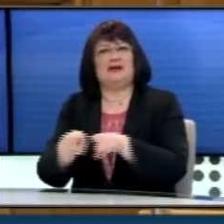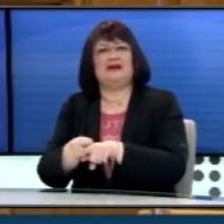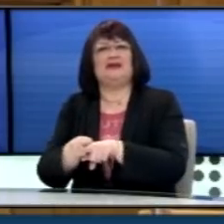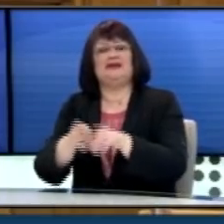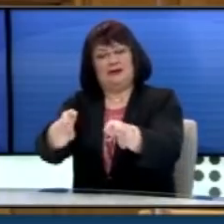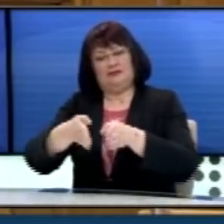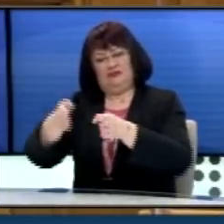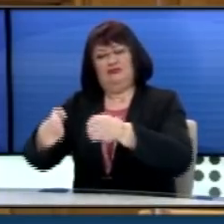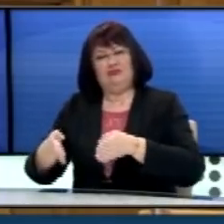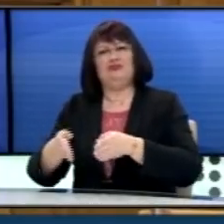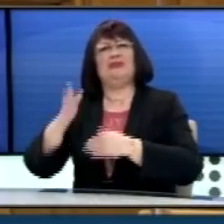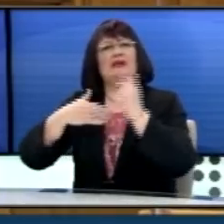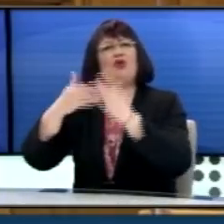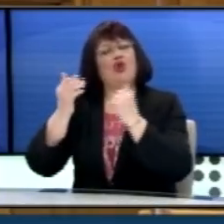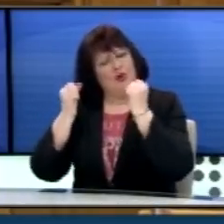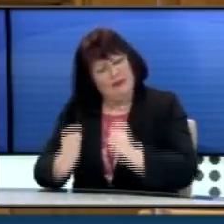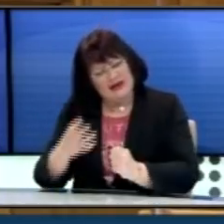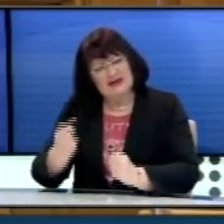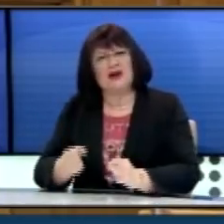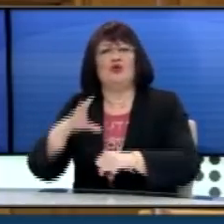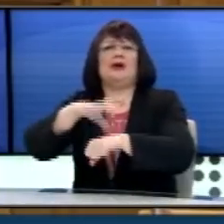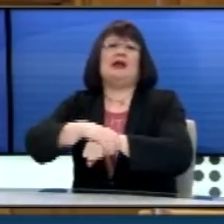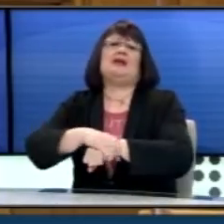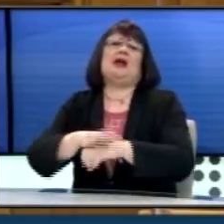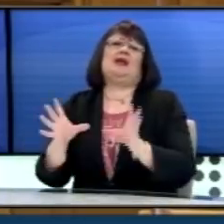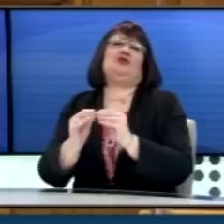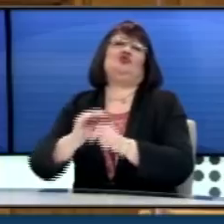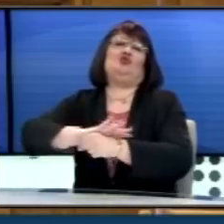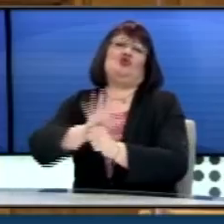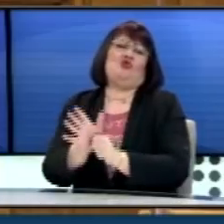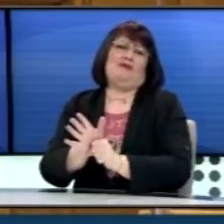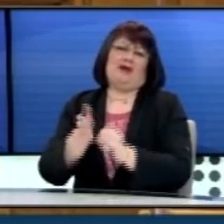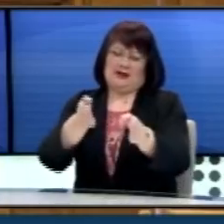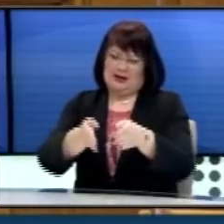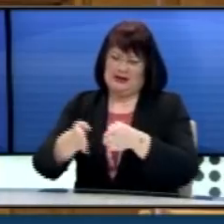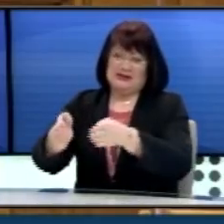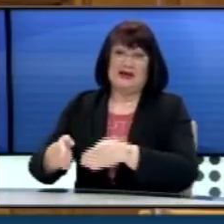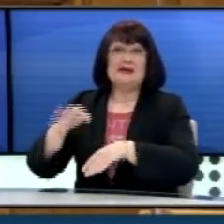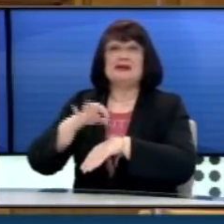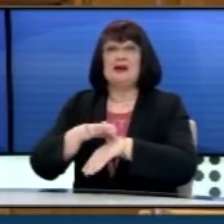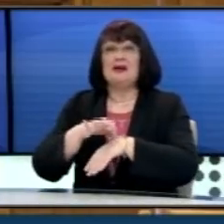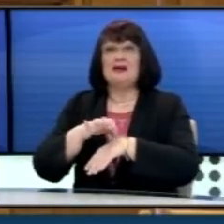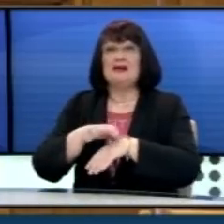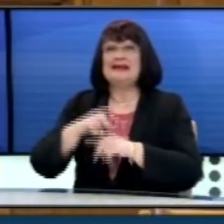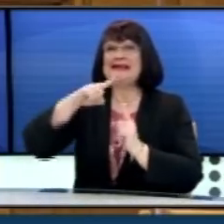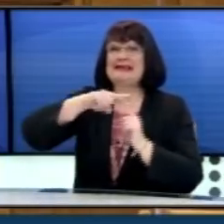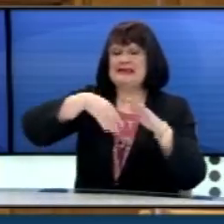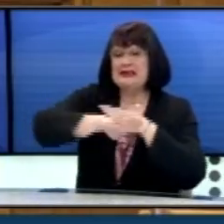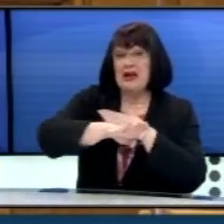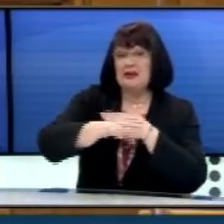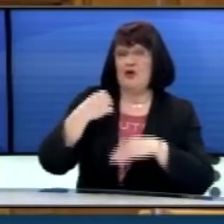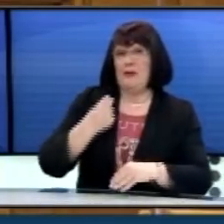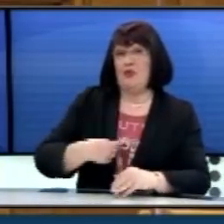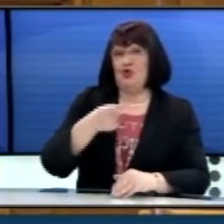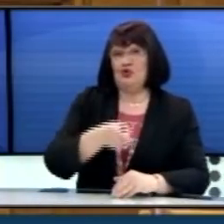και κλίνες μεθ κατάλληλες για την νοσηλεία ασθενών COVID. Για τους ασθενείς αυτούς, το Τζάνιο προβλέπει πάντως